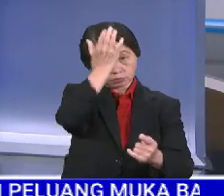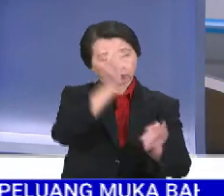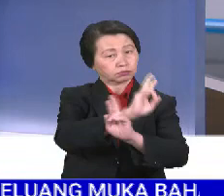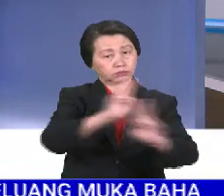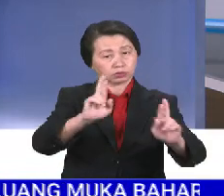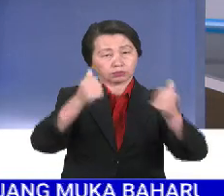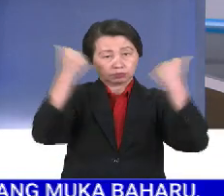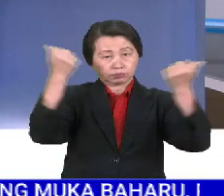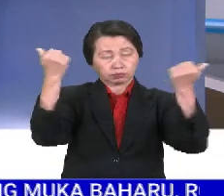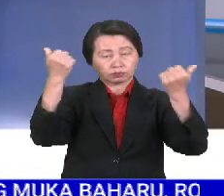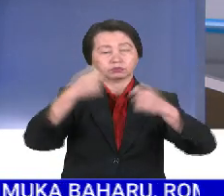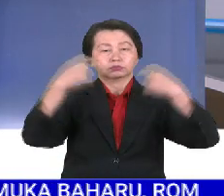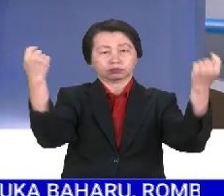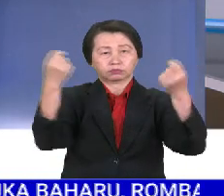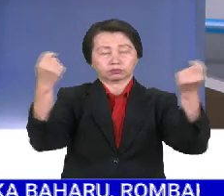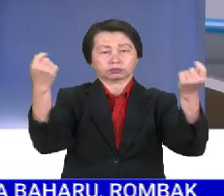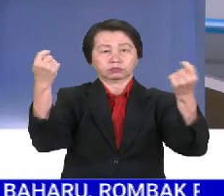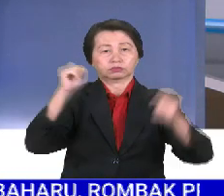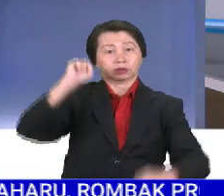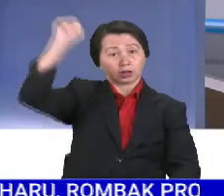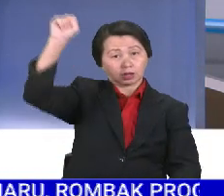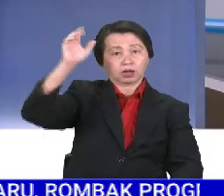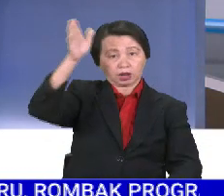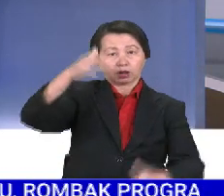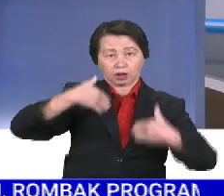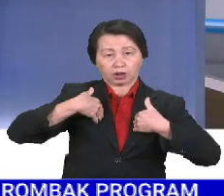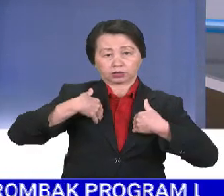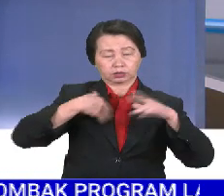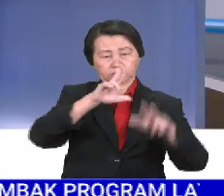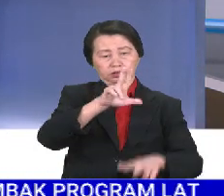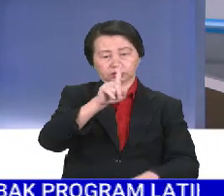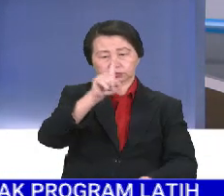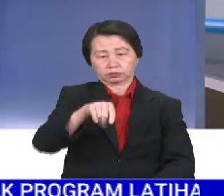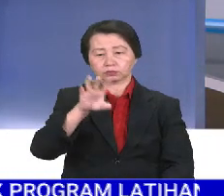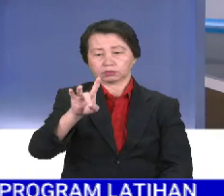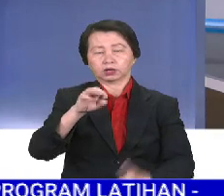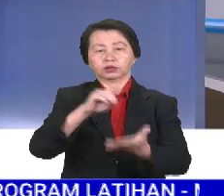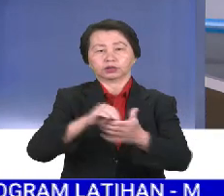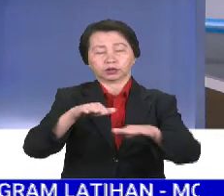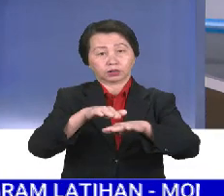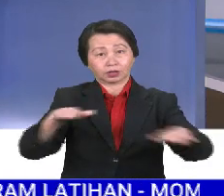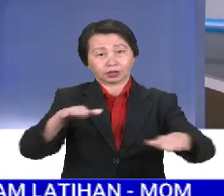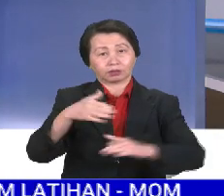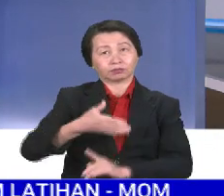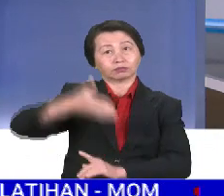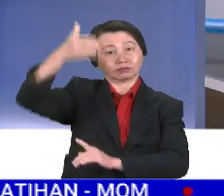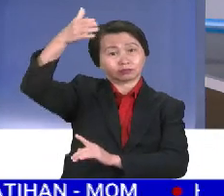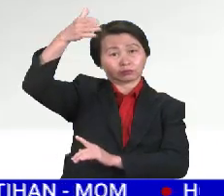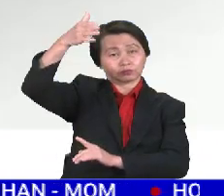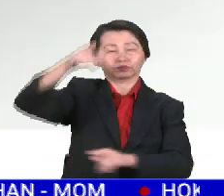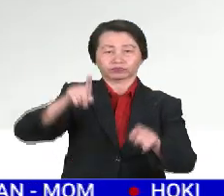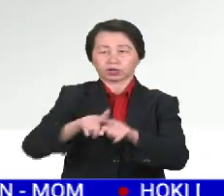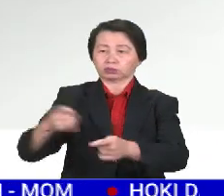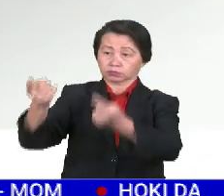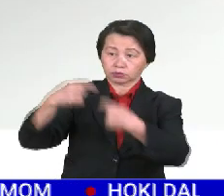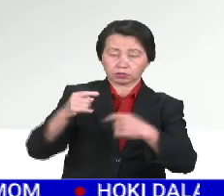persiapan Sambutan Hari Kebangsaan 2022 yang akan diadakan pada 31 Ogos di Dataran Merdeka. Turut hadir pada